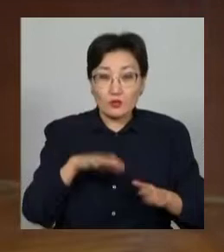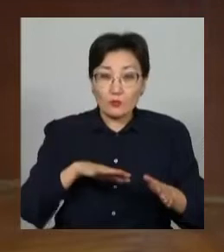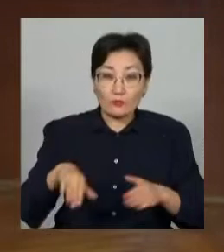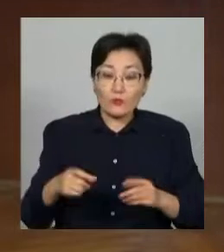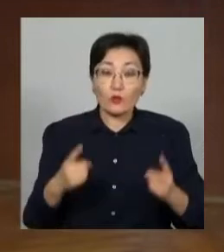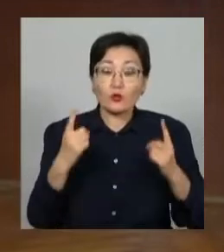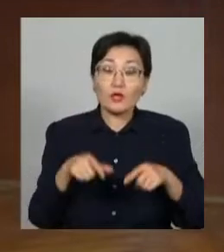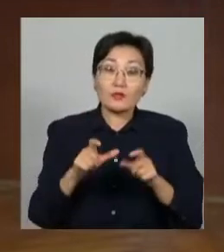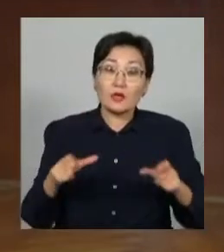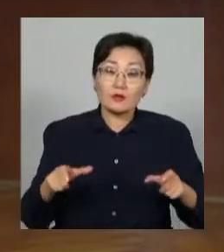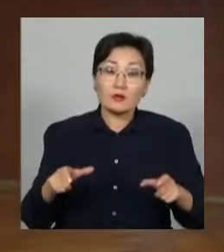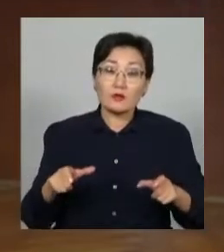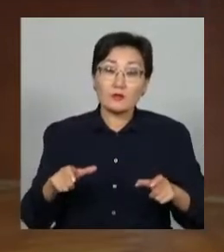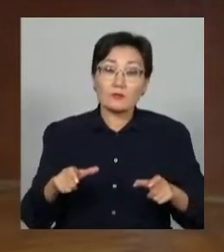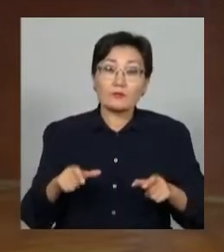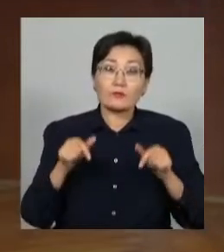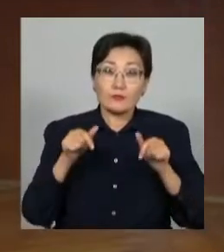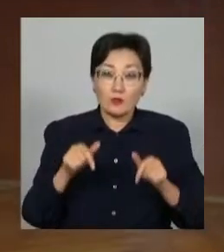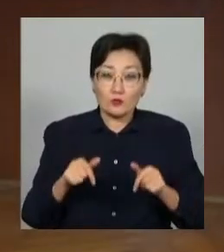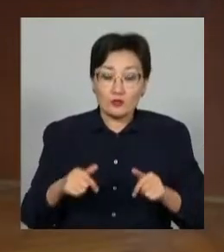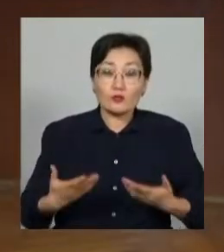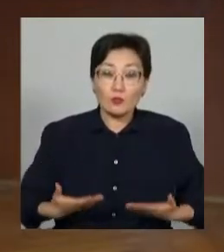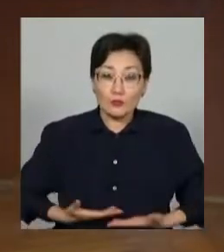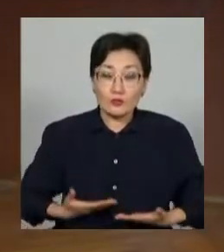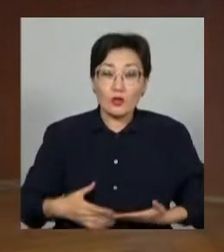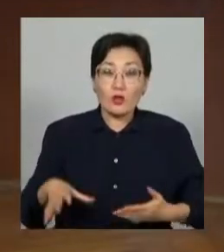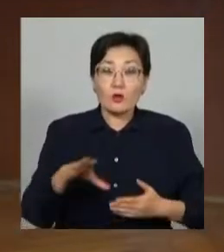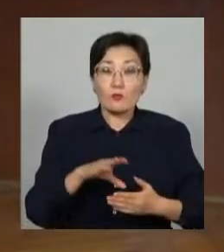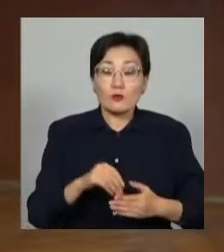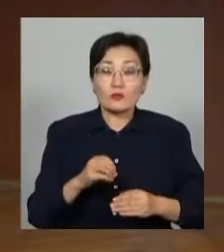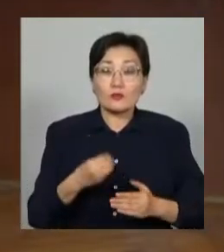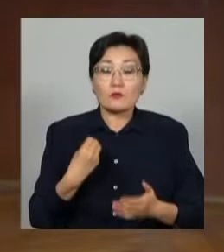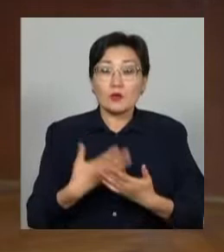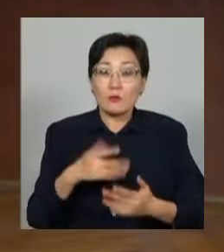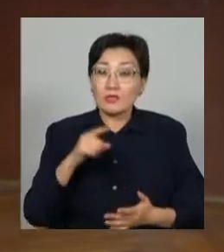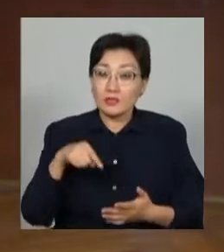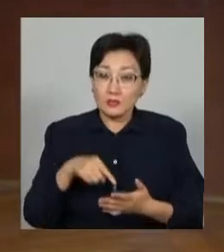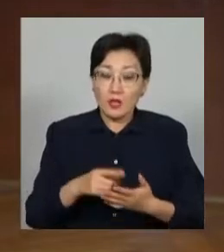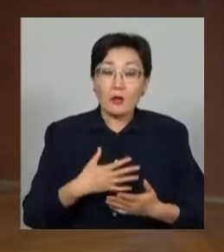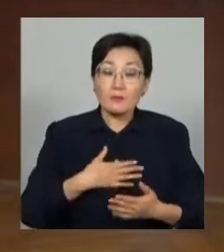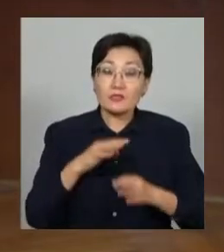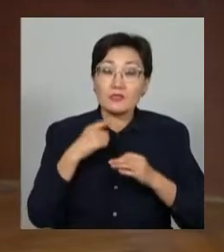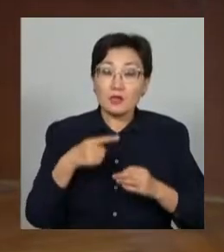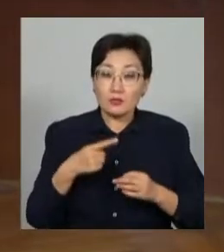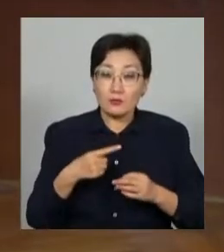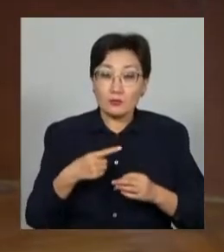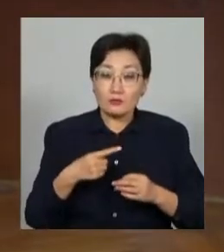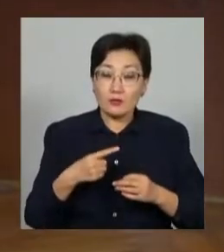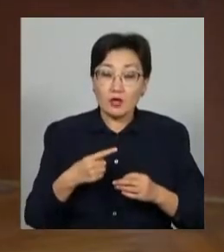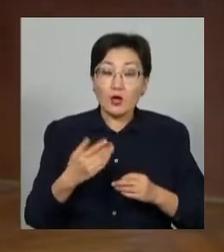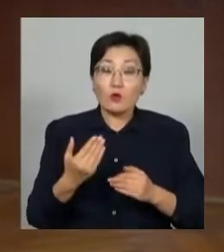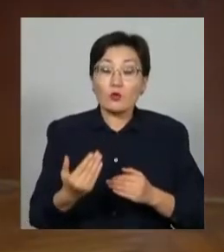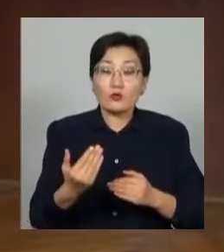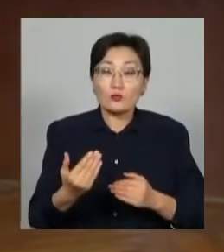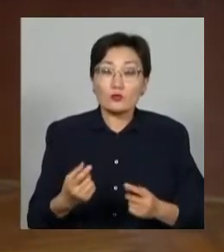кейін көңілі пәс түскен қазіргі алматылықтардың жасампаздық жігерін қайрап, ортақ